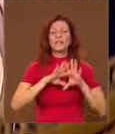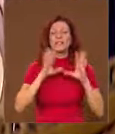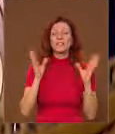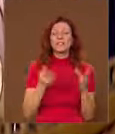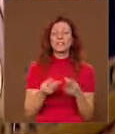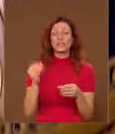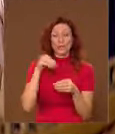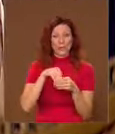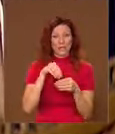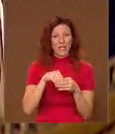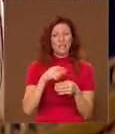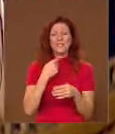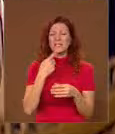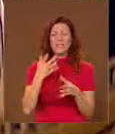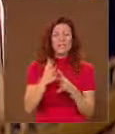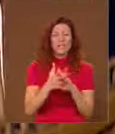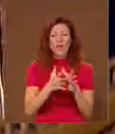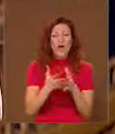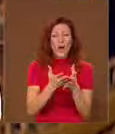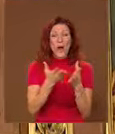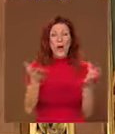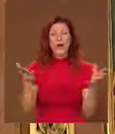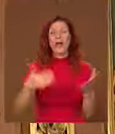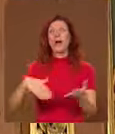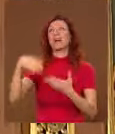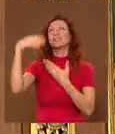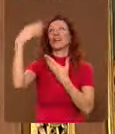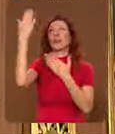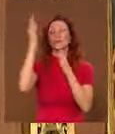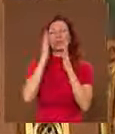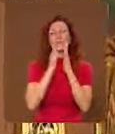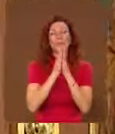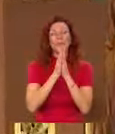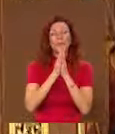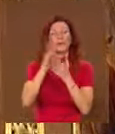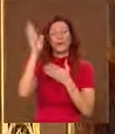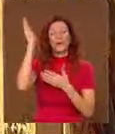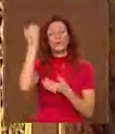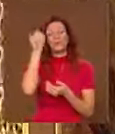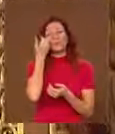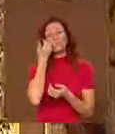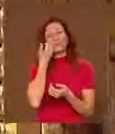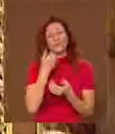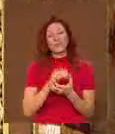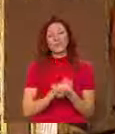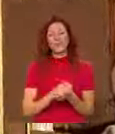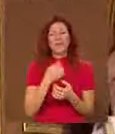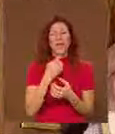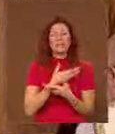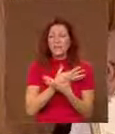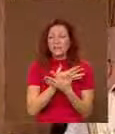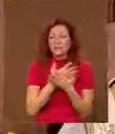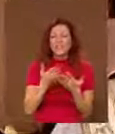и всички люди на Господа да се помоли. За всички свещенослужители,